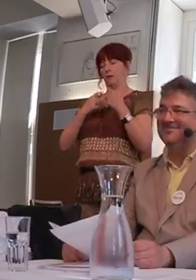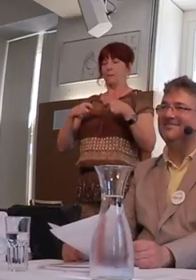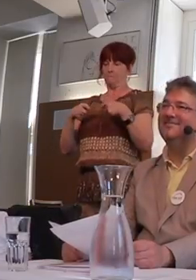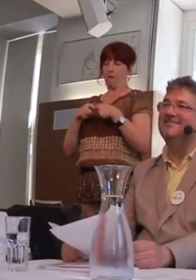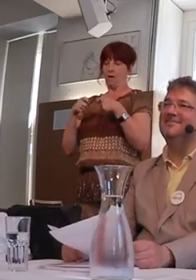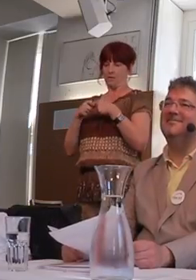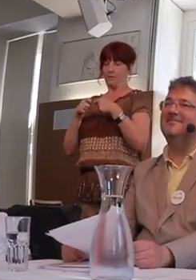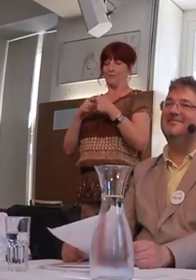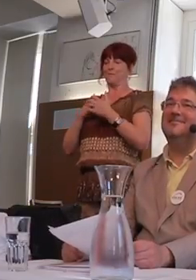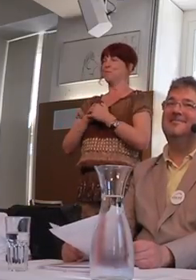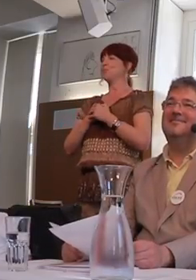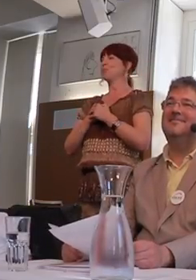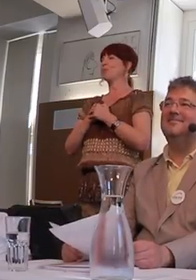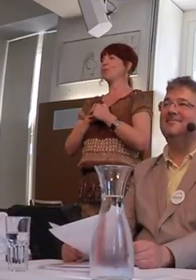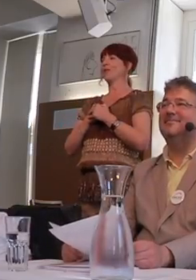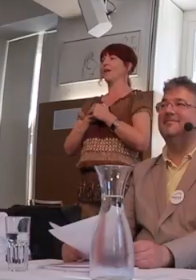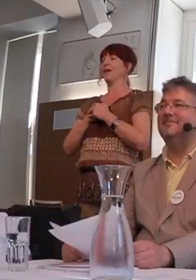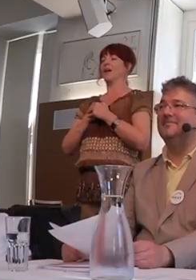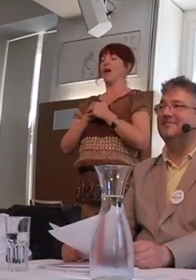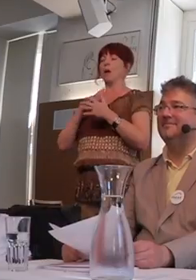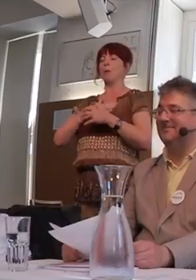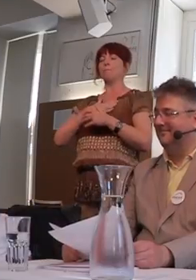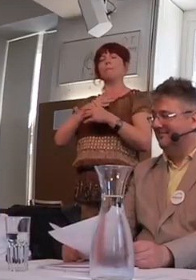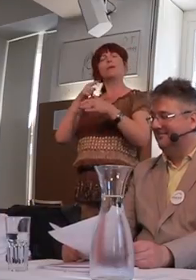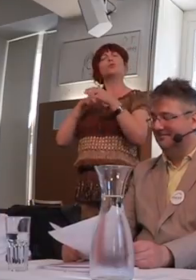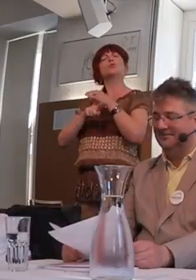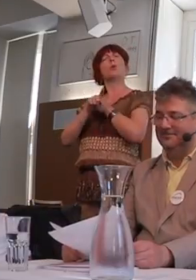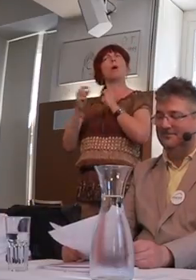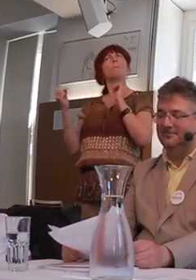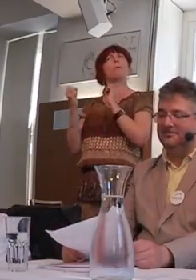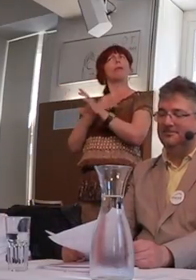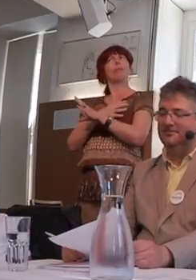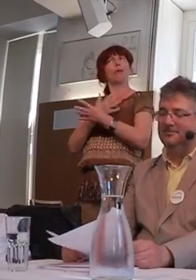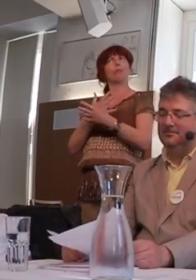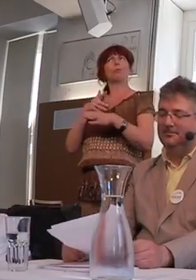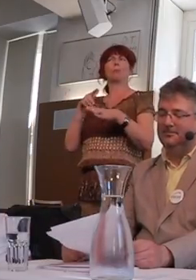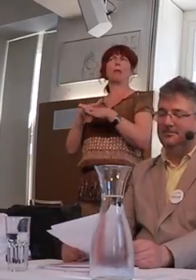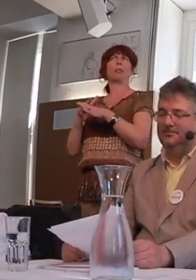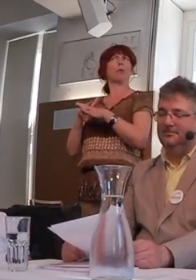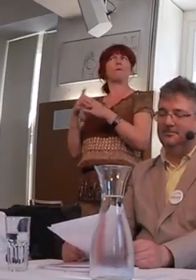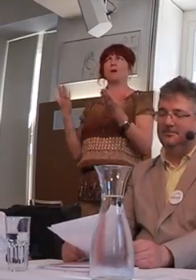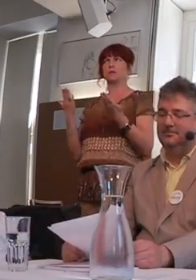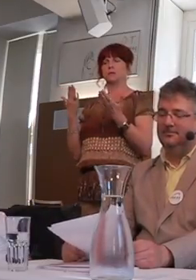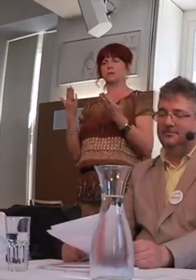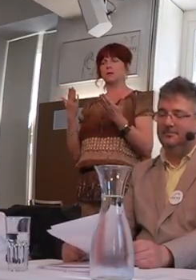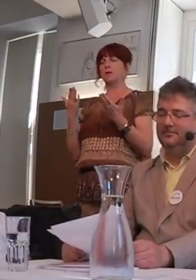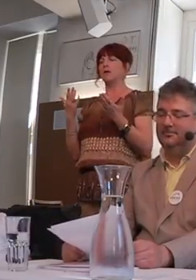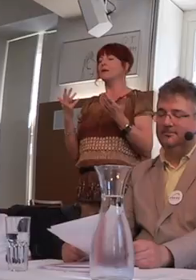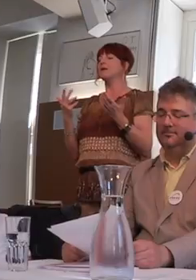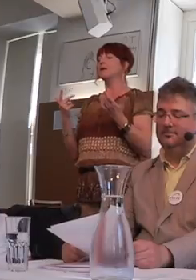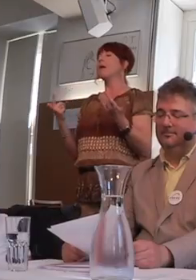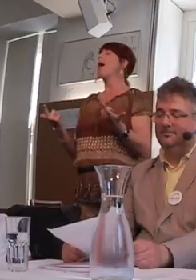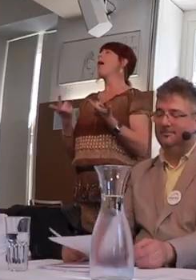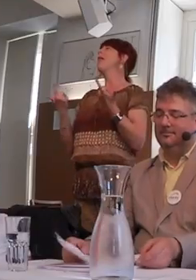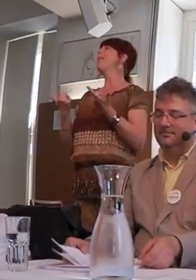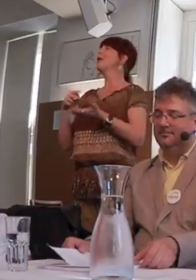lassen. Aber mein Zugang zu Medien und Behinderung ist sehr leichtfüßiger und flapsiger,